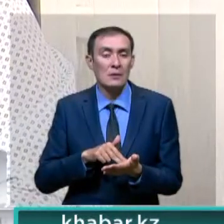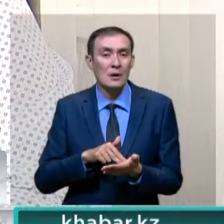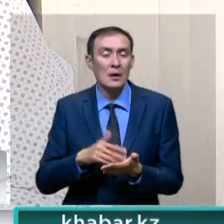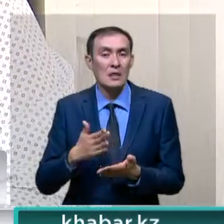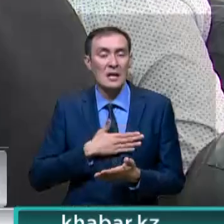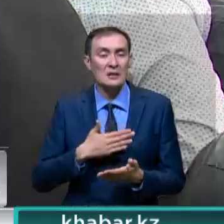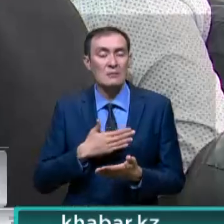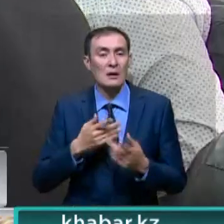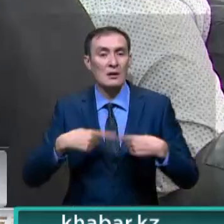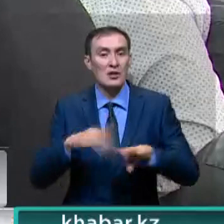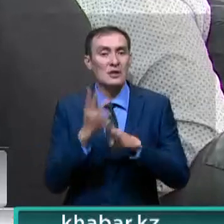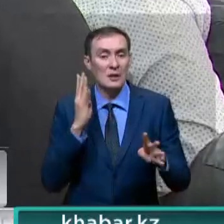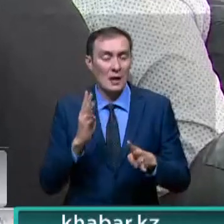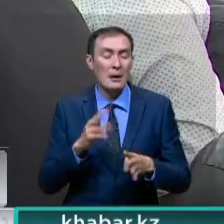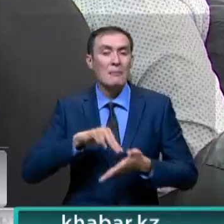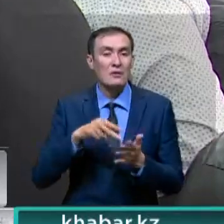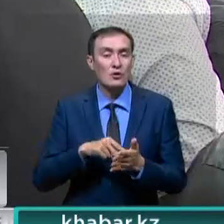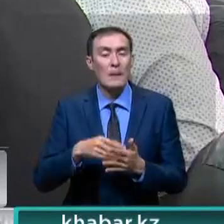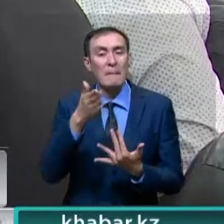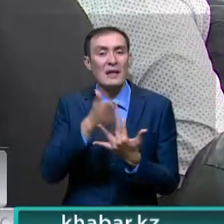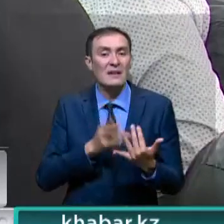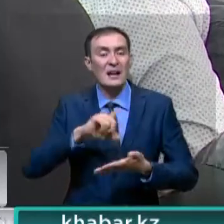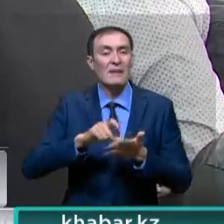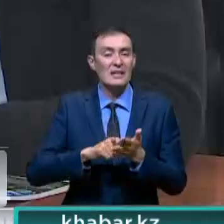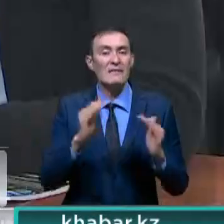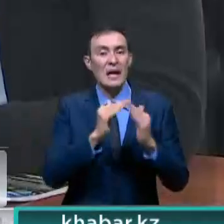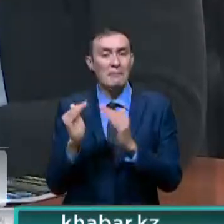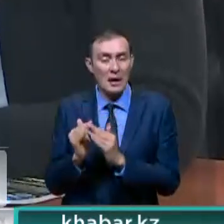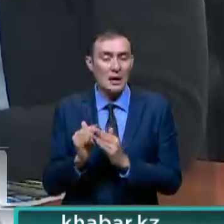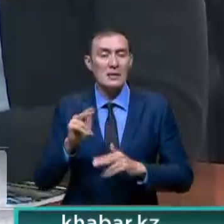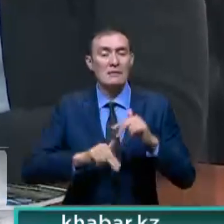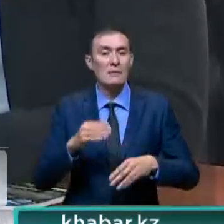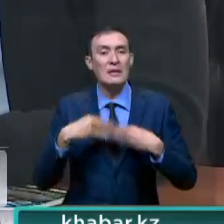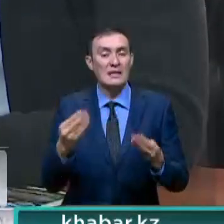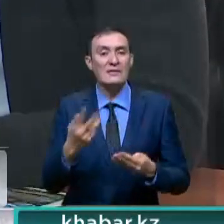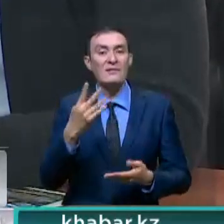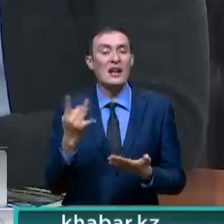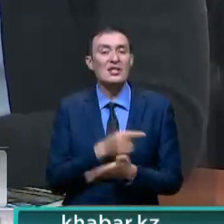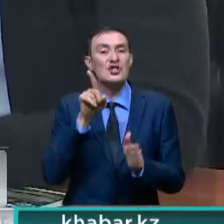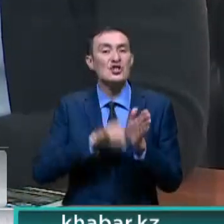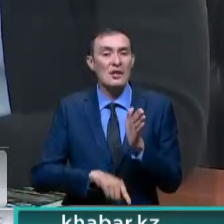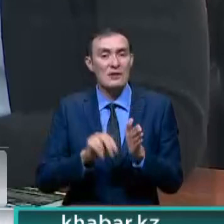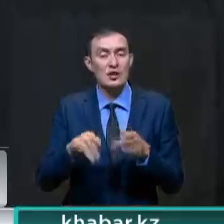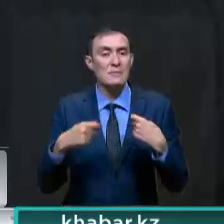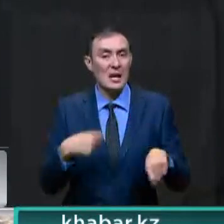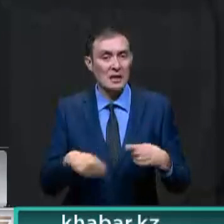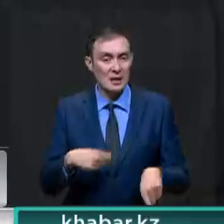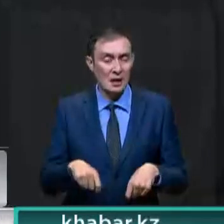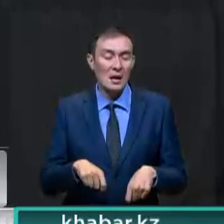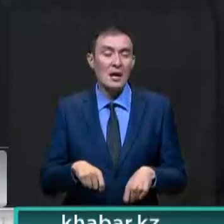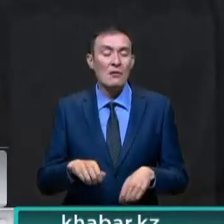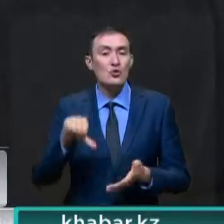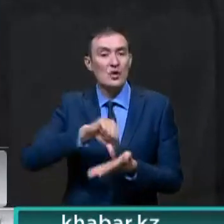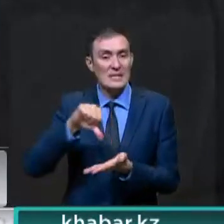нашим очередникам. Планируется, что половину квартир в будущих домах застройщик отдаст почти в 2 раза дешевле рыночной стоимости. Ко